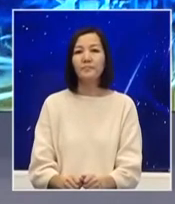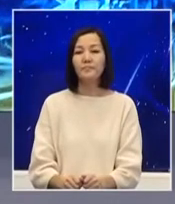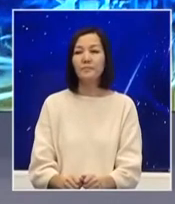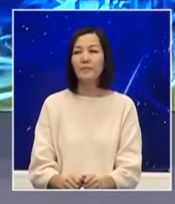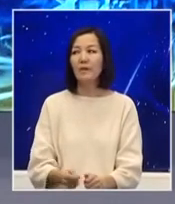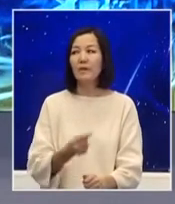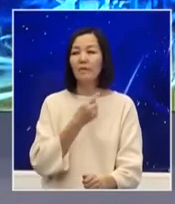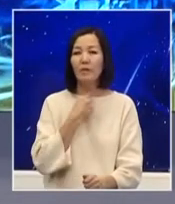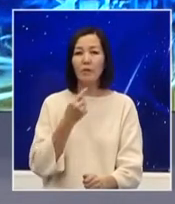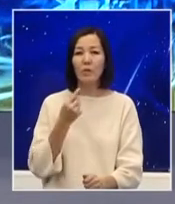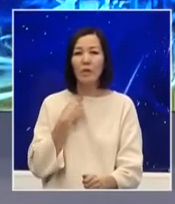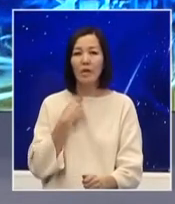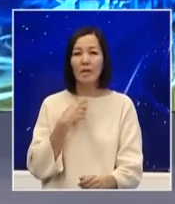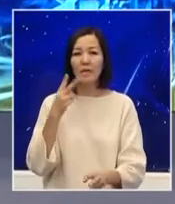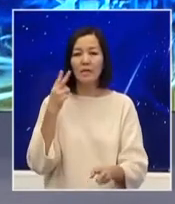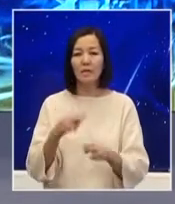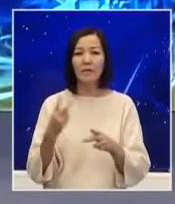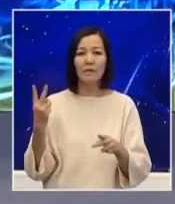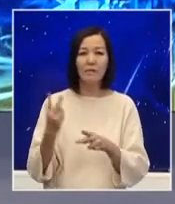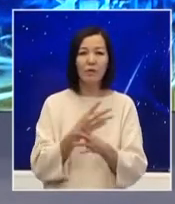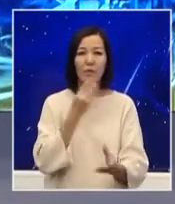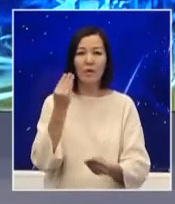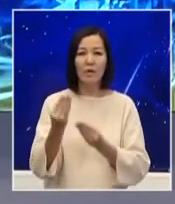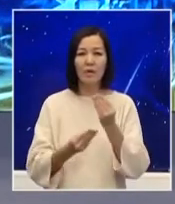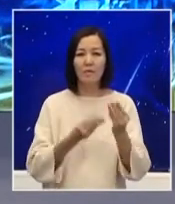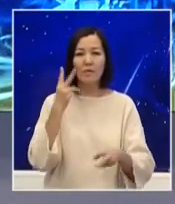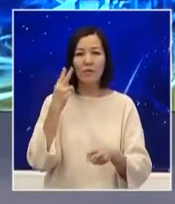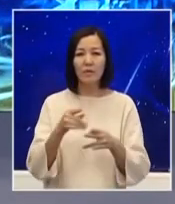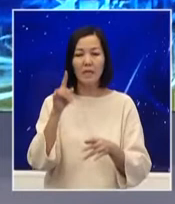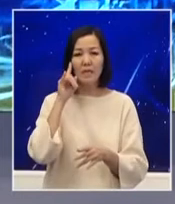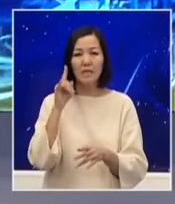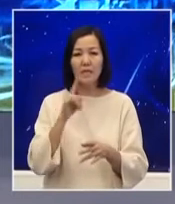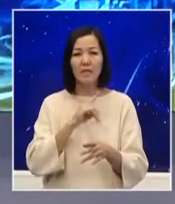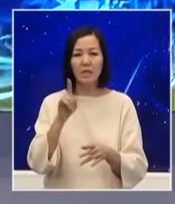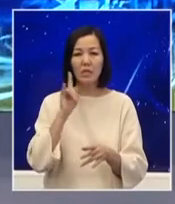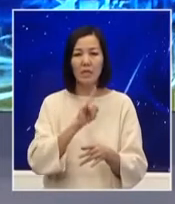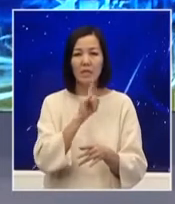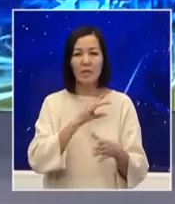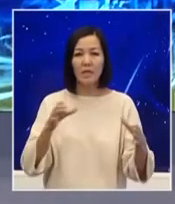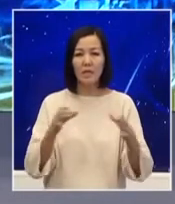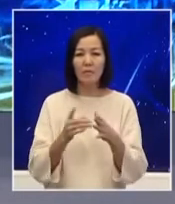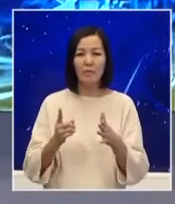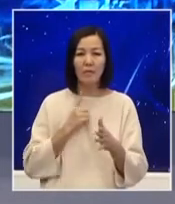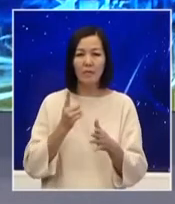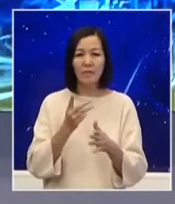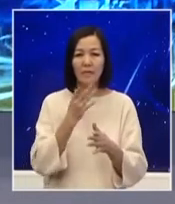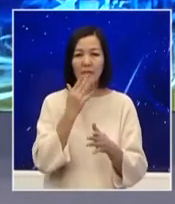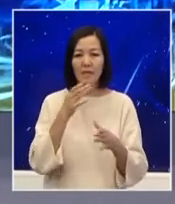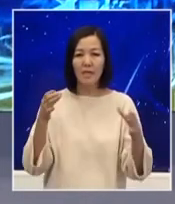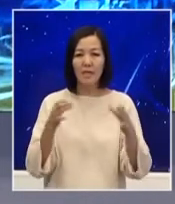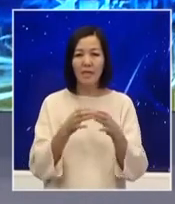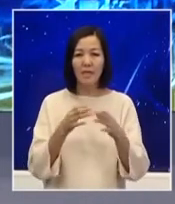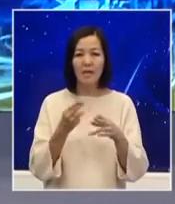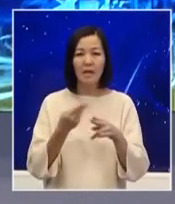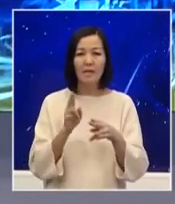Схватка титанов. В Талдыкургане завершился второй игровой день чемпионата Казахстана среди женских команд мастеров национальной лиги. На